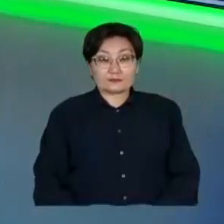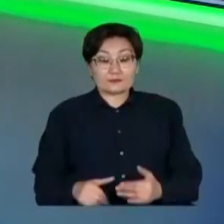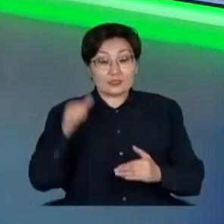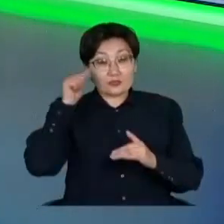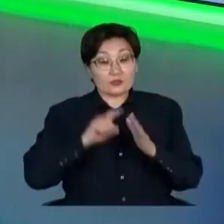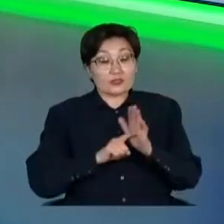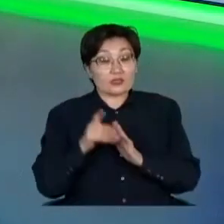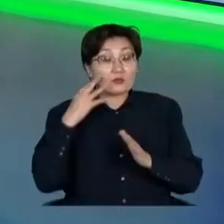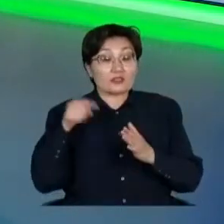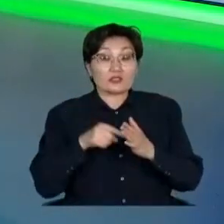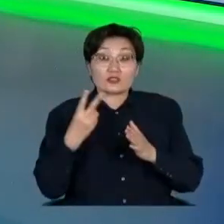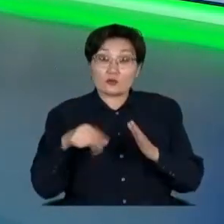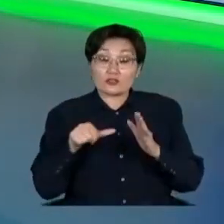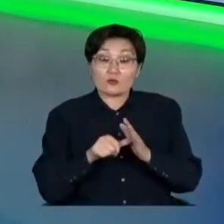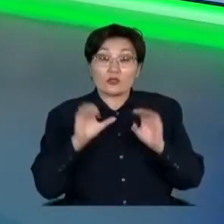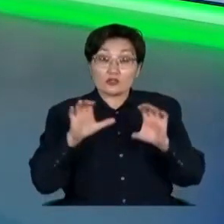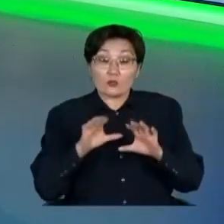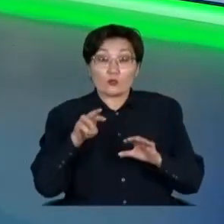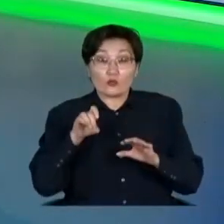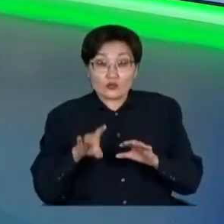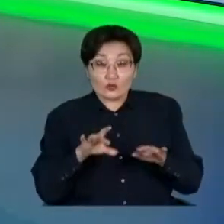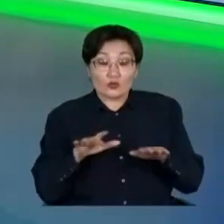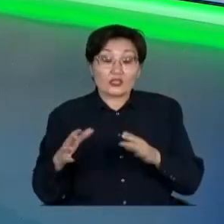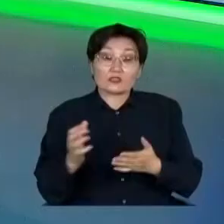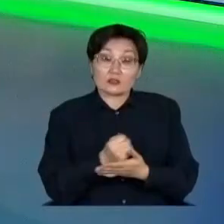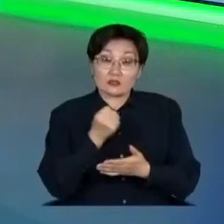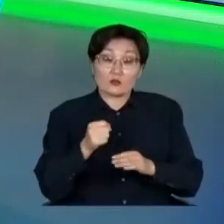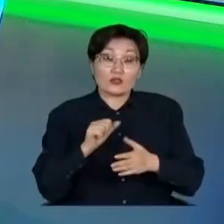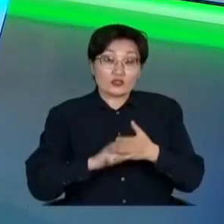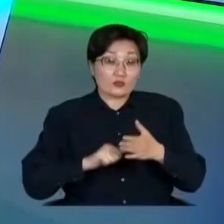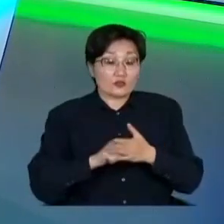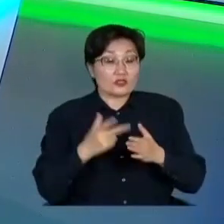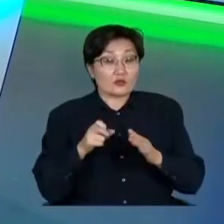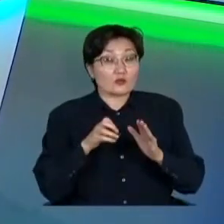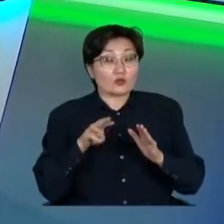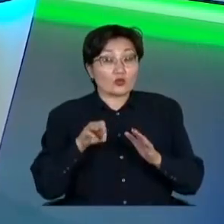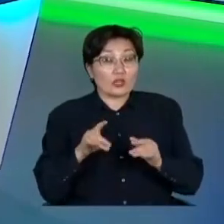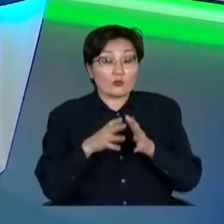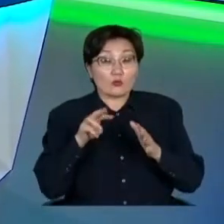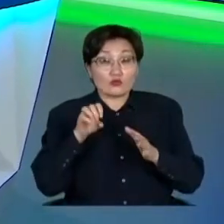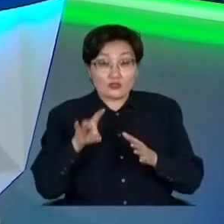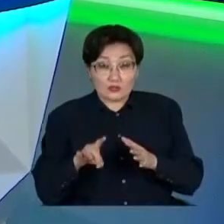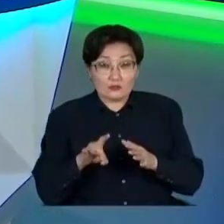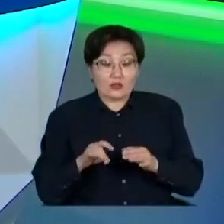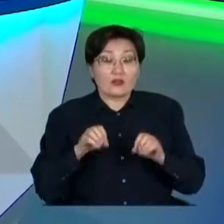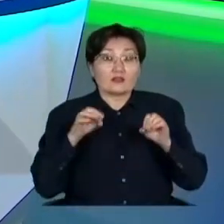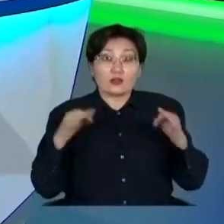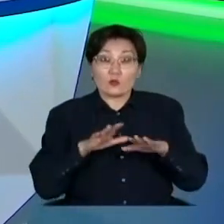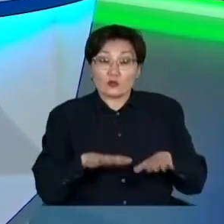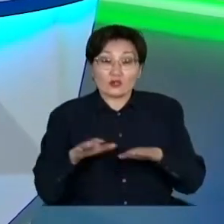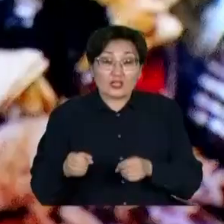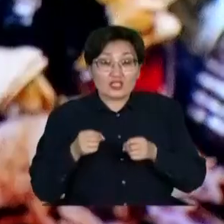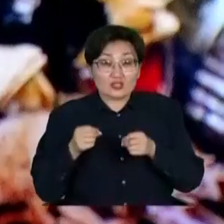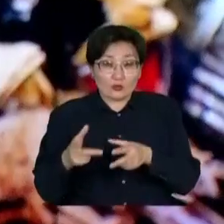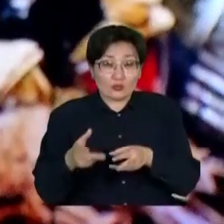Жыл басынан бері Алматыда 26 заңсыз қоқыс орны анықталған. Соның салдарынан 300 тоннадан астам қалдық белгіленбеген жерге